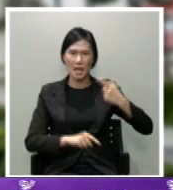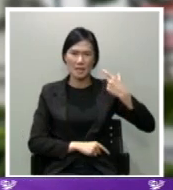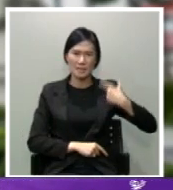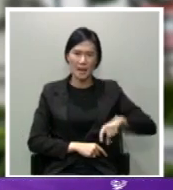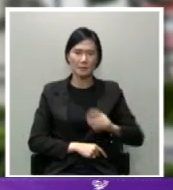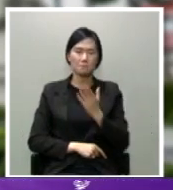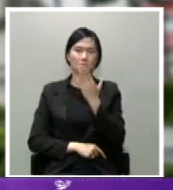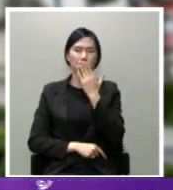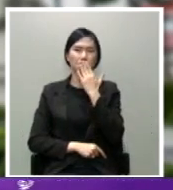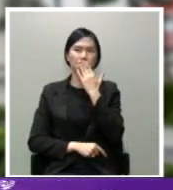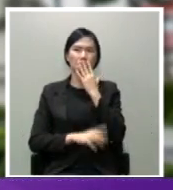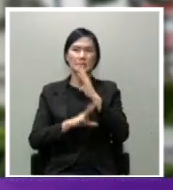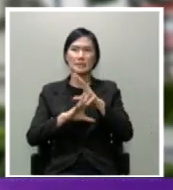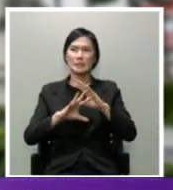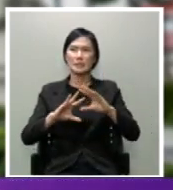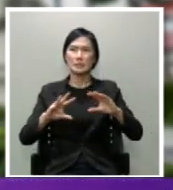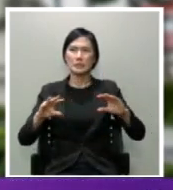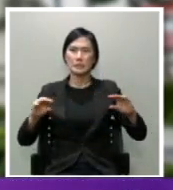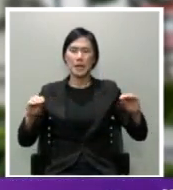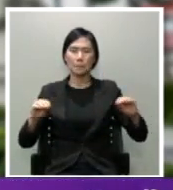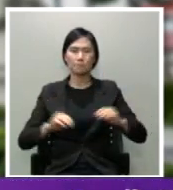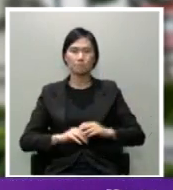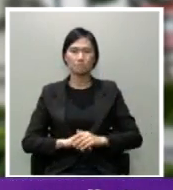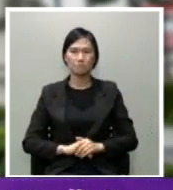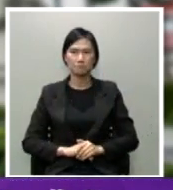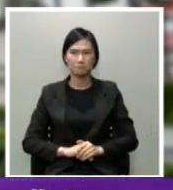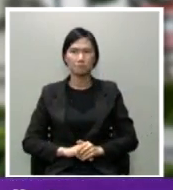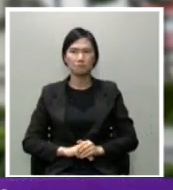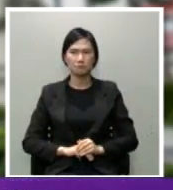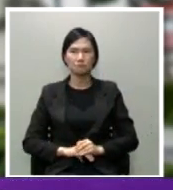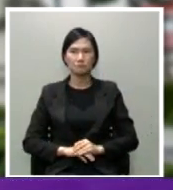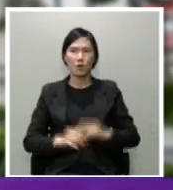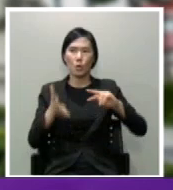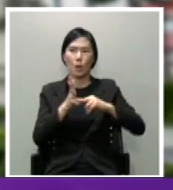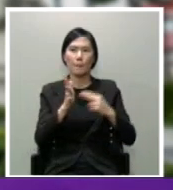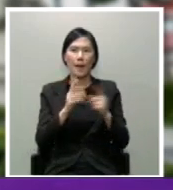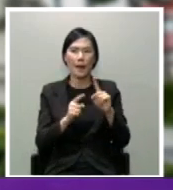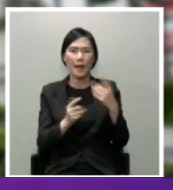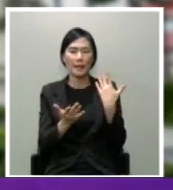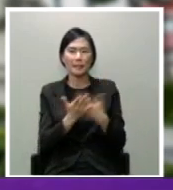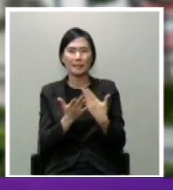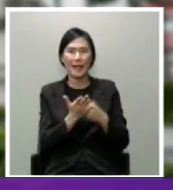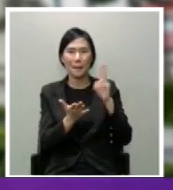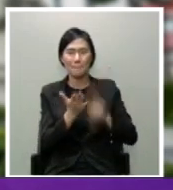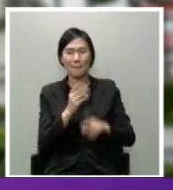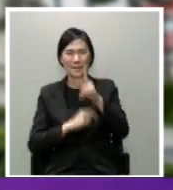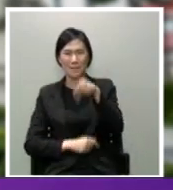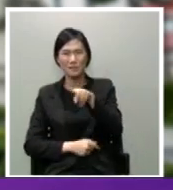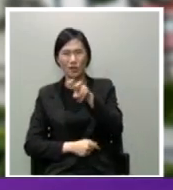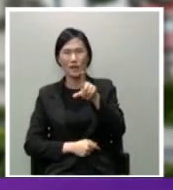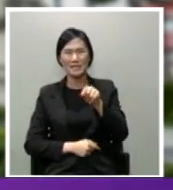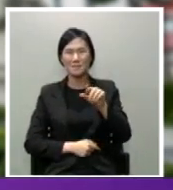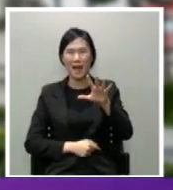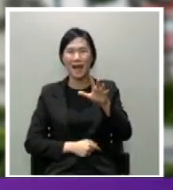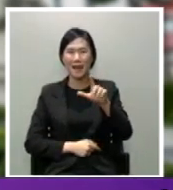ายเงียบไปไม่เอ่ยแม้แต่ประโยคเดียวแปลว่าค่าปรับเนี่ยได้แล้ว 1,225 ล้านขอ